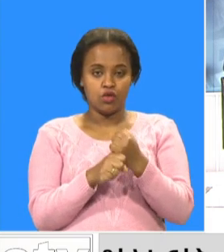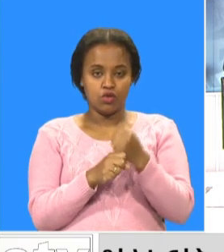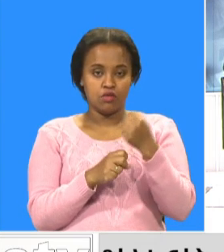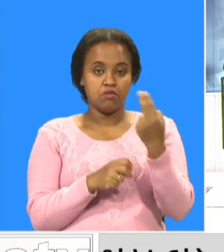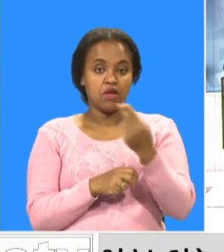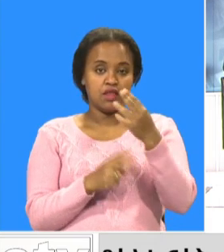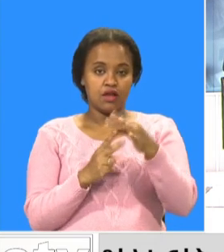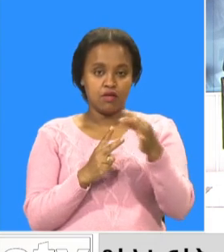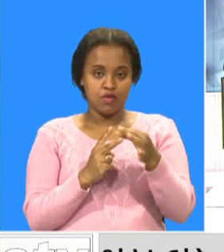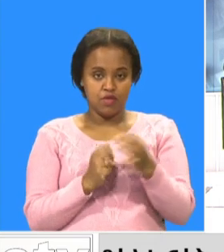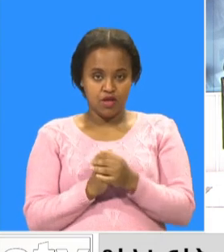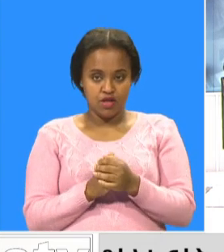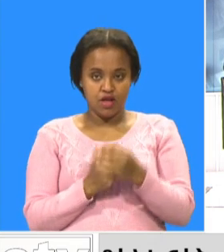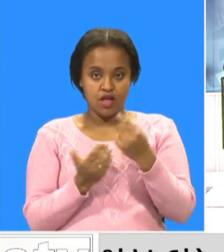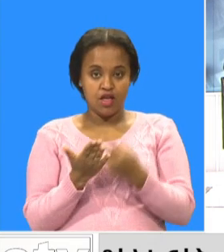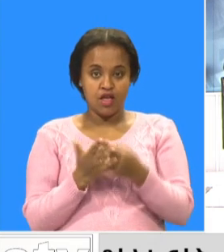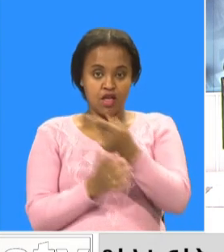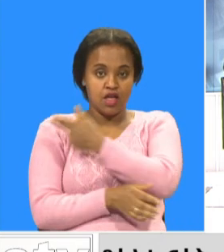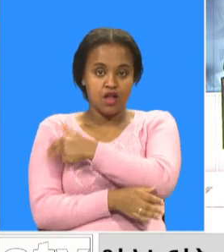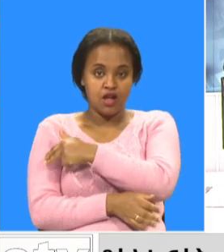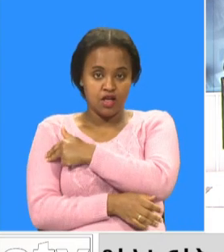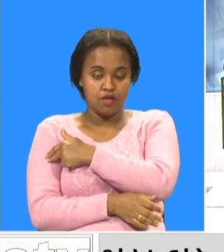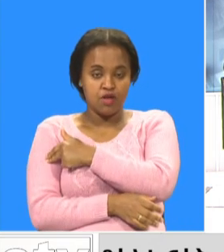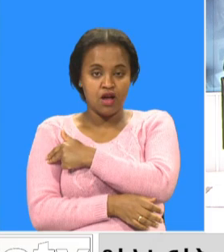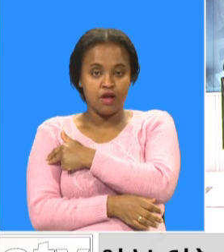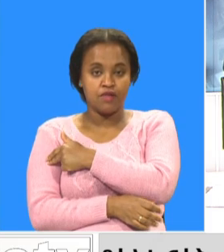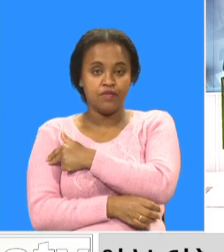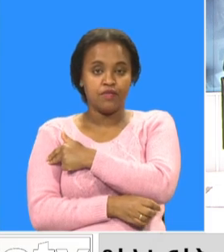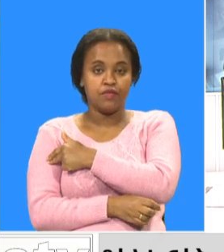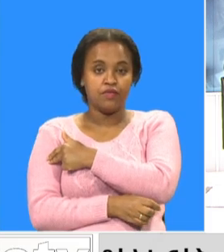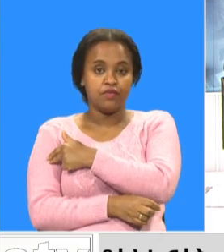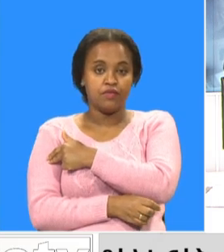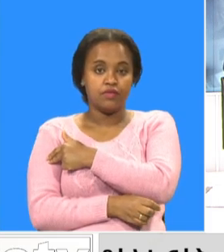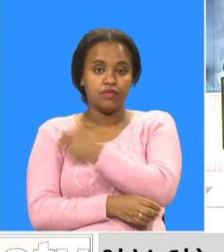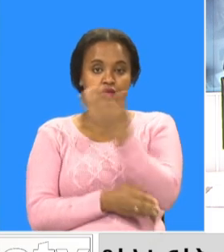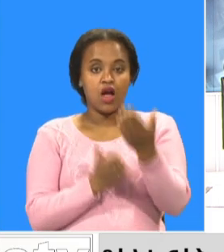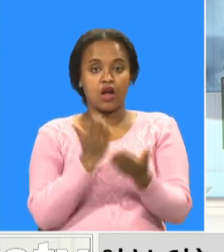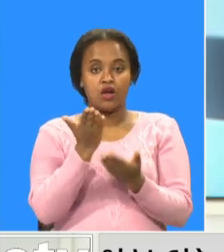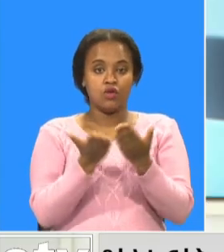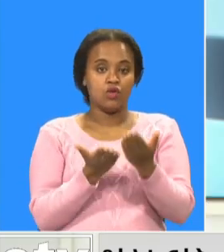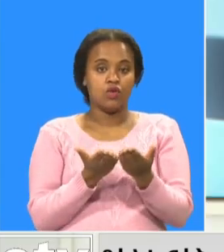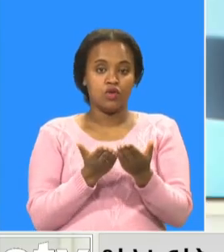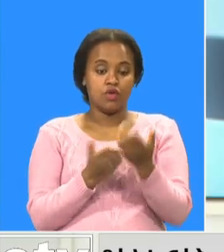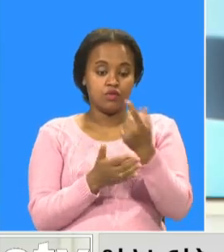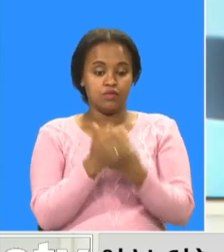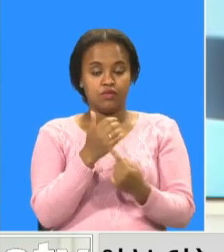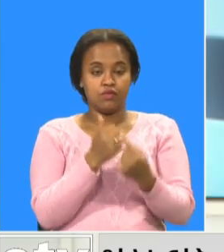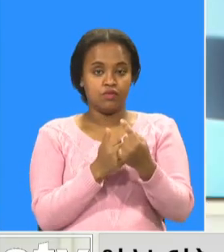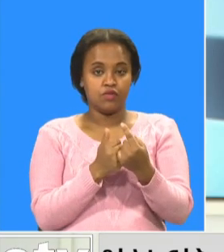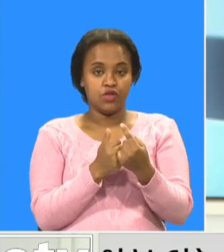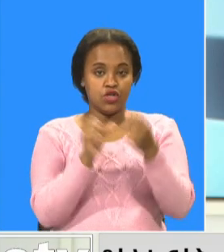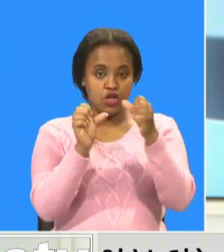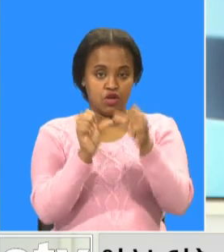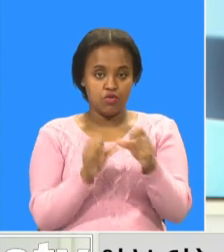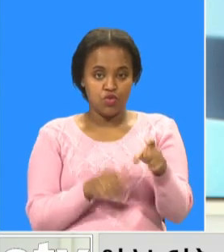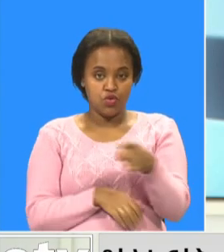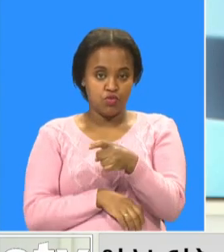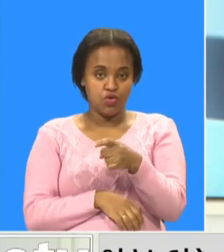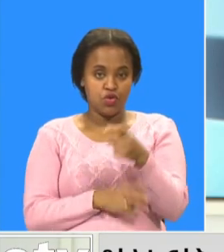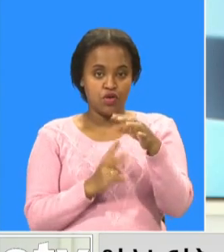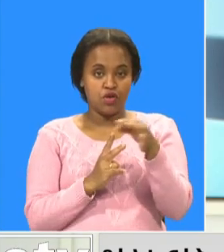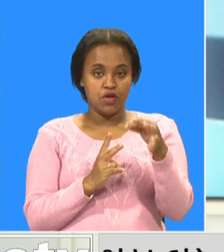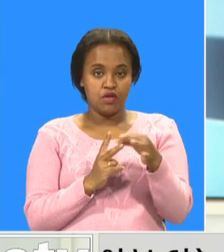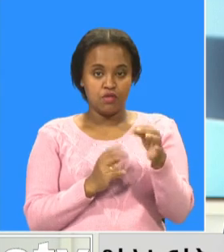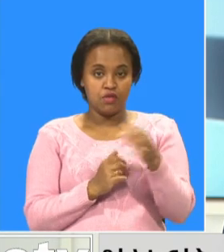ይሄ ለህክምና መሳሪያ ለህክምና አገልግሎት ብቻ የሚውል ቢሆን